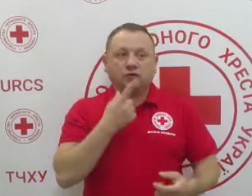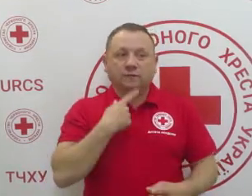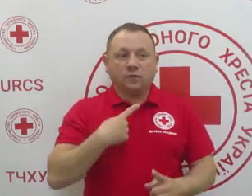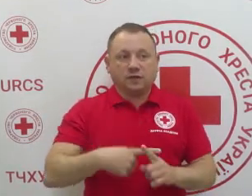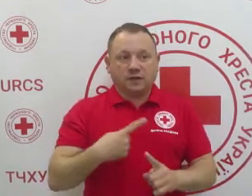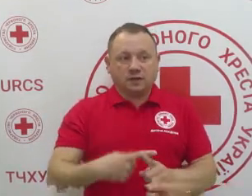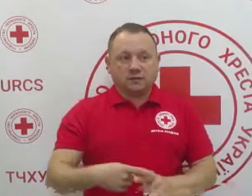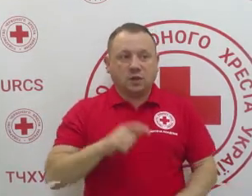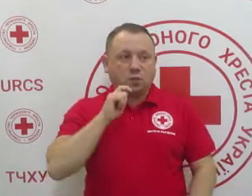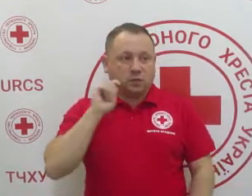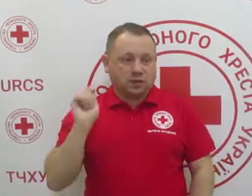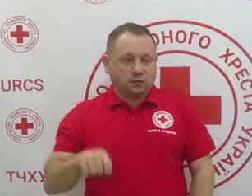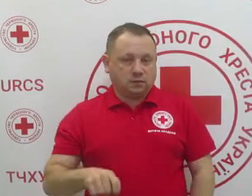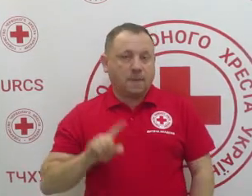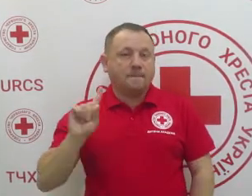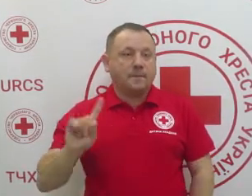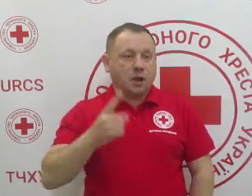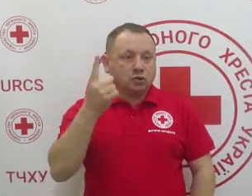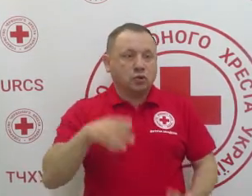України.